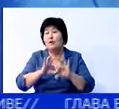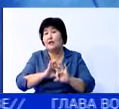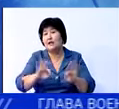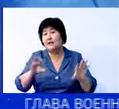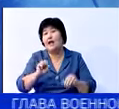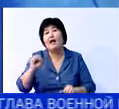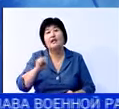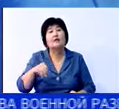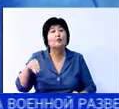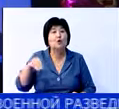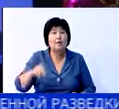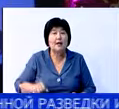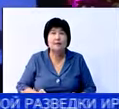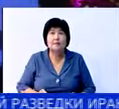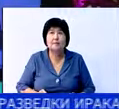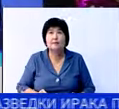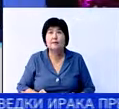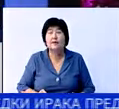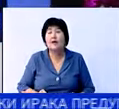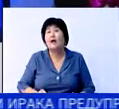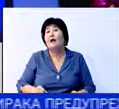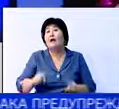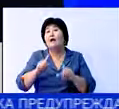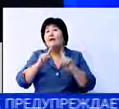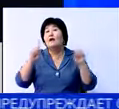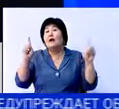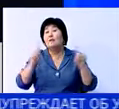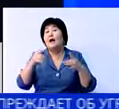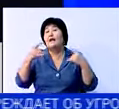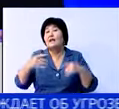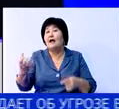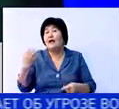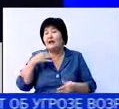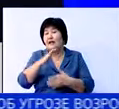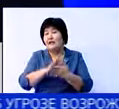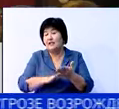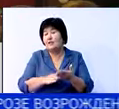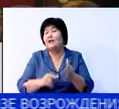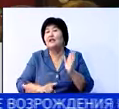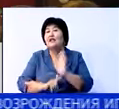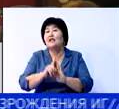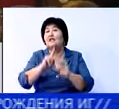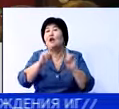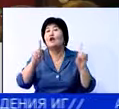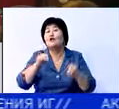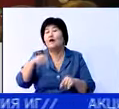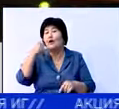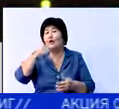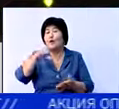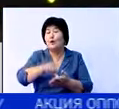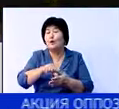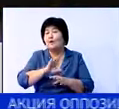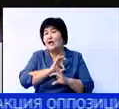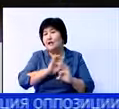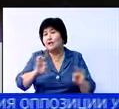материале Айгерим Туриман. «Фабрика звезд». Телеканал «Кызылорда» продолжает зажигать звезды. В этом году на участие в